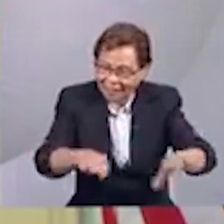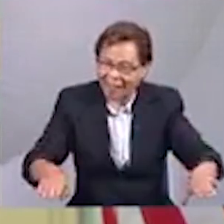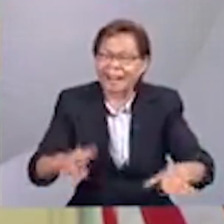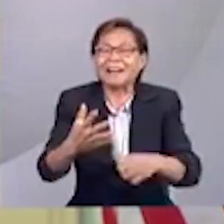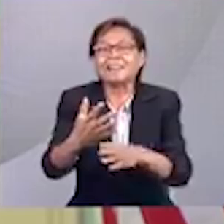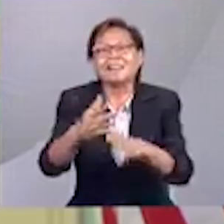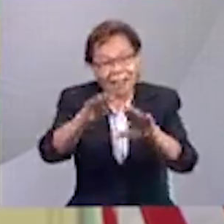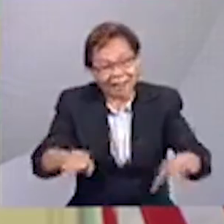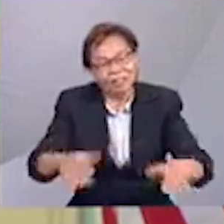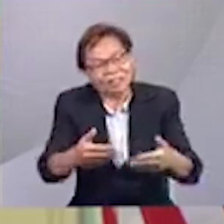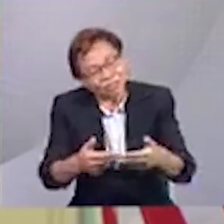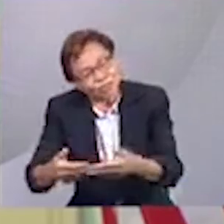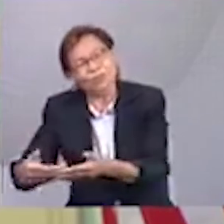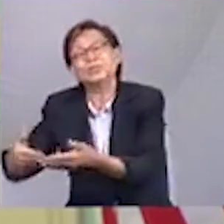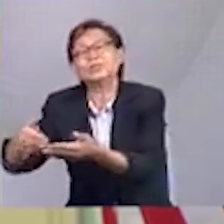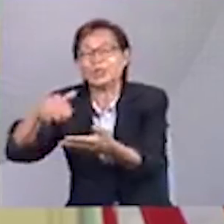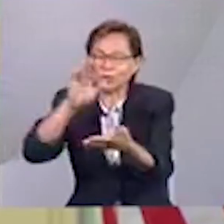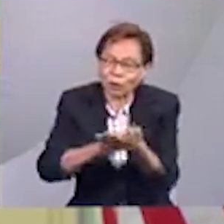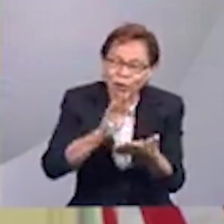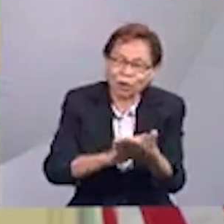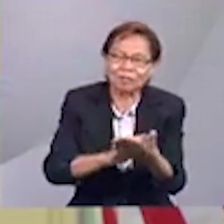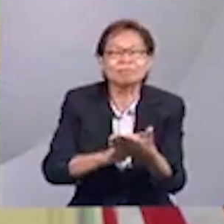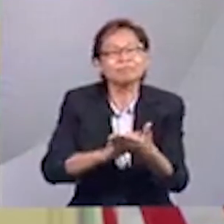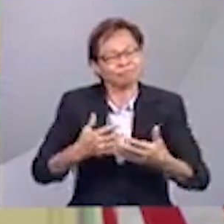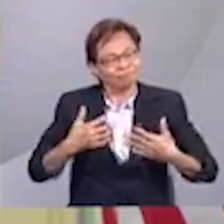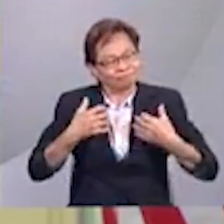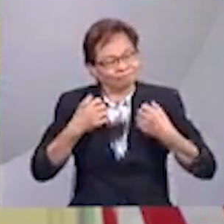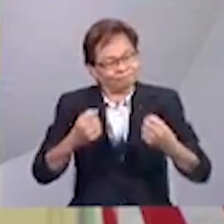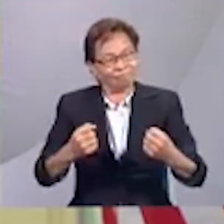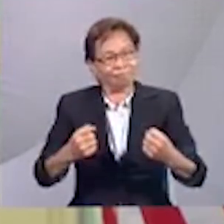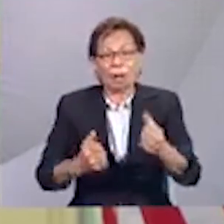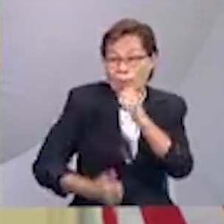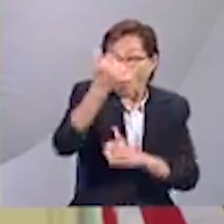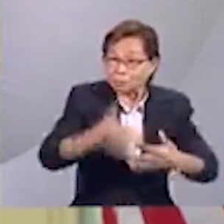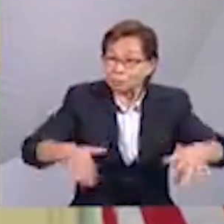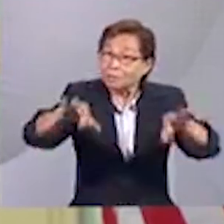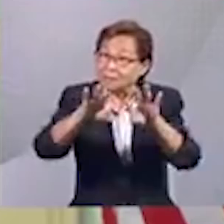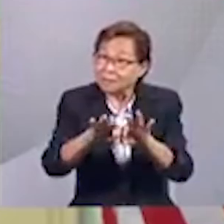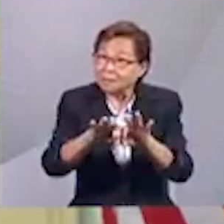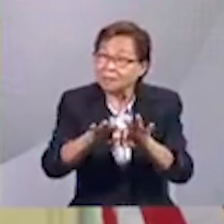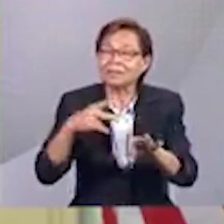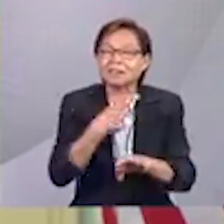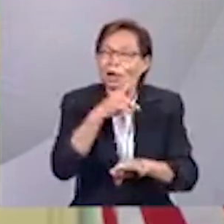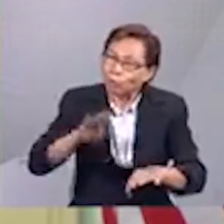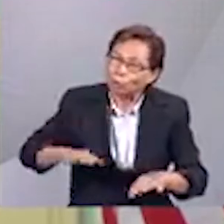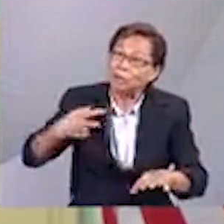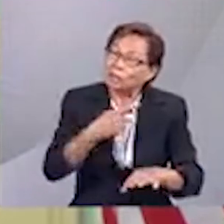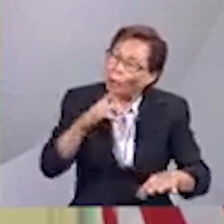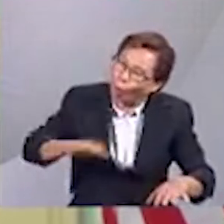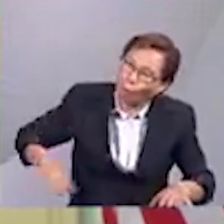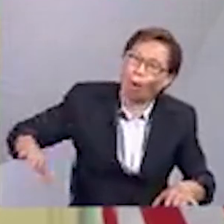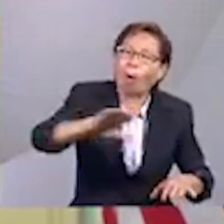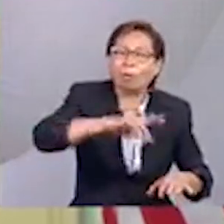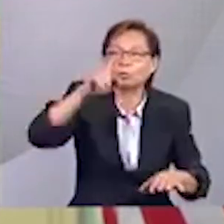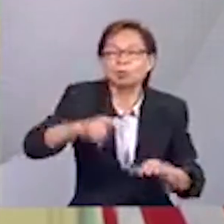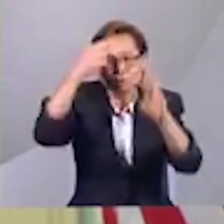dapat meneruskan persekolahan dalam keadaan yang selamat. Apa yang penting, kita semua perlu